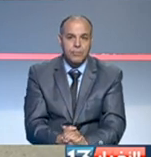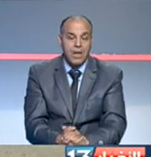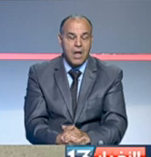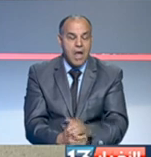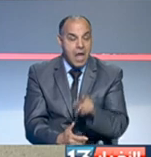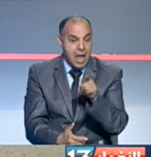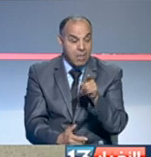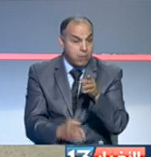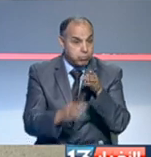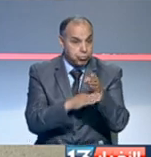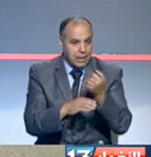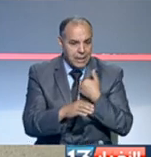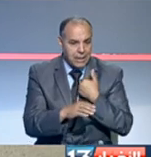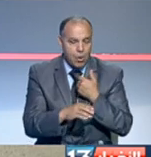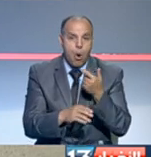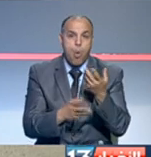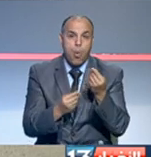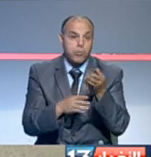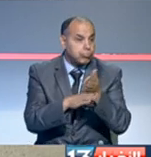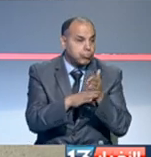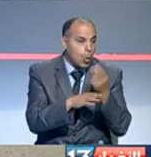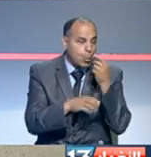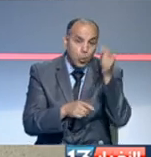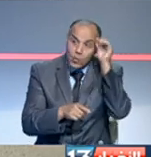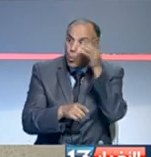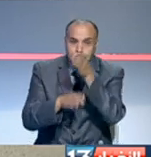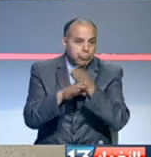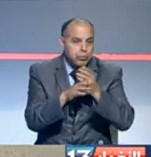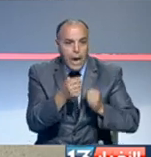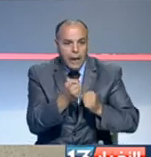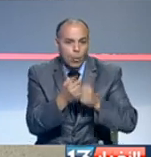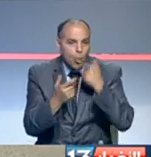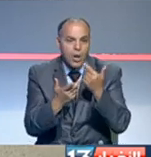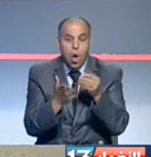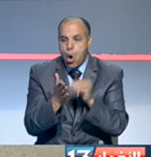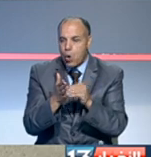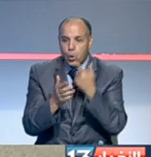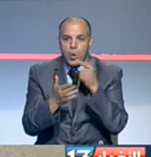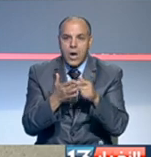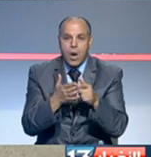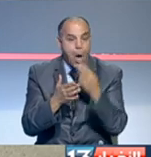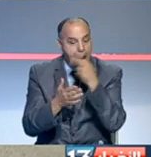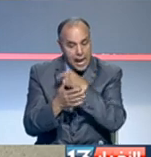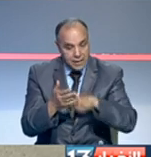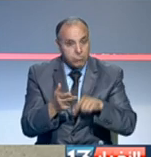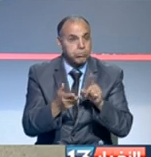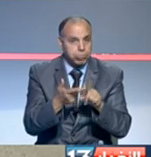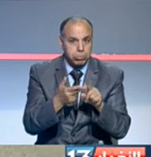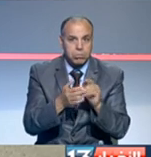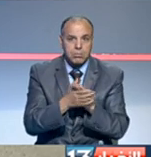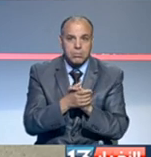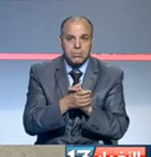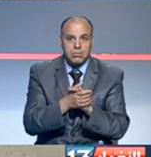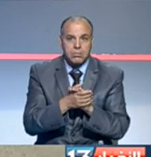عفوا يدي العمليه الذي استنكر ها لها كل المواطنين لها اه ايضا كذلك اعوان الحرس الوطني اه